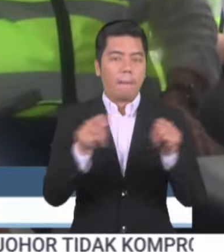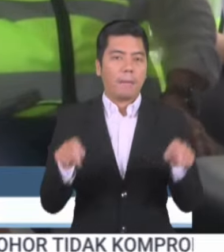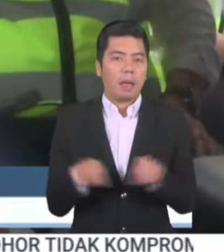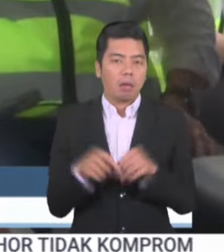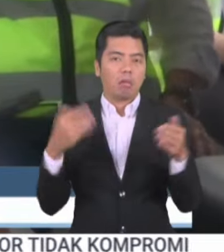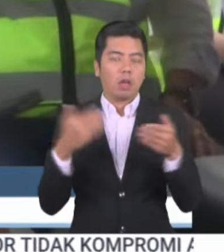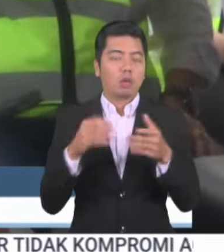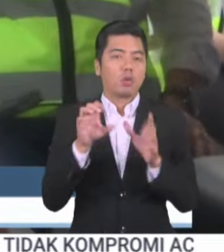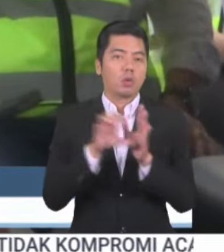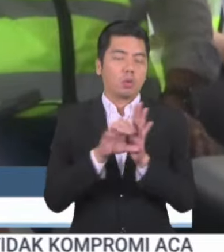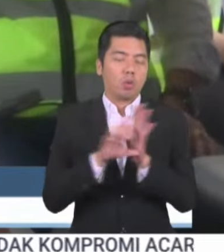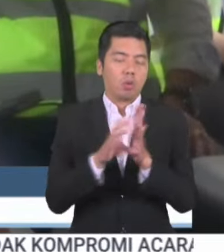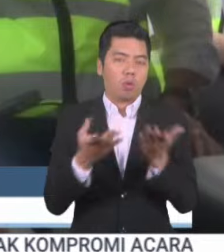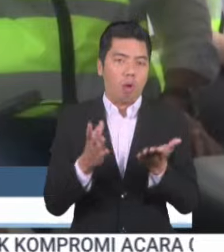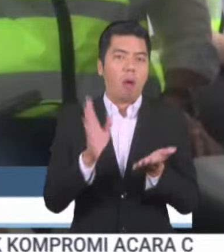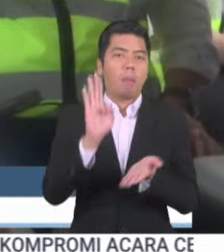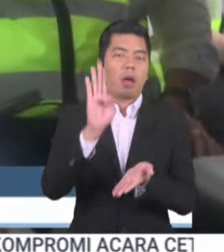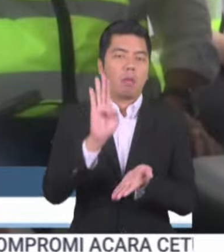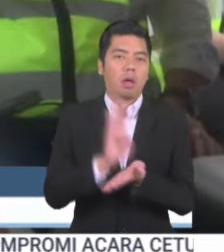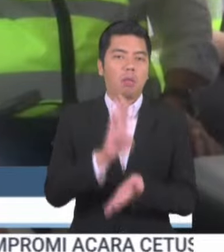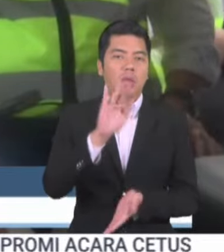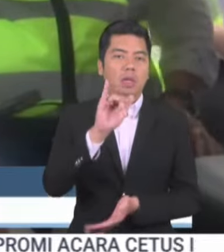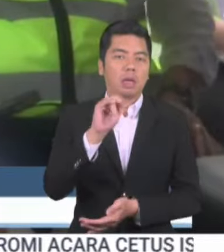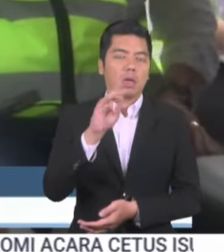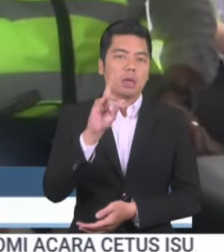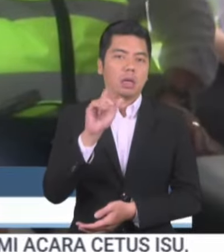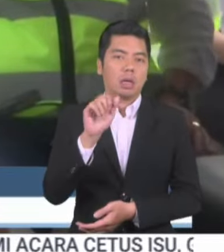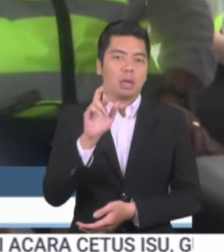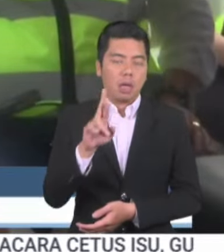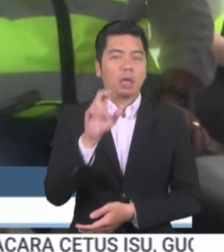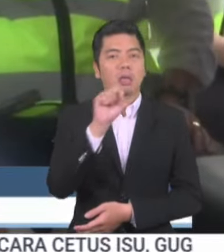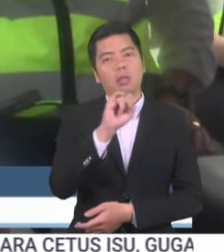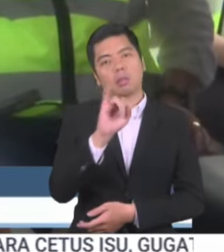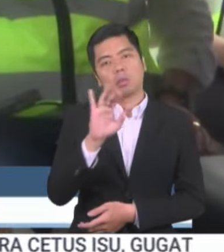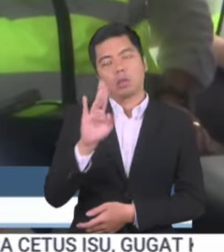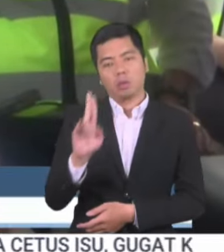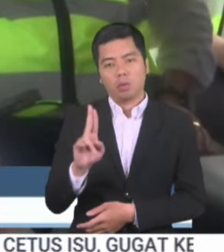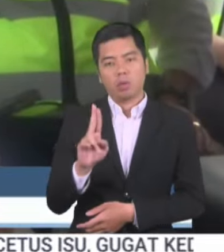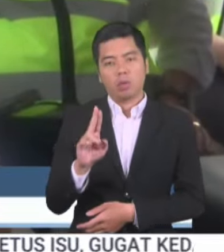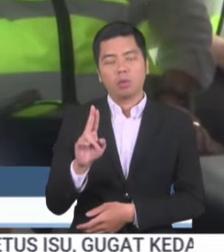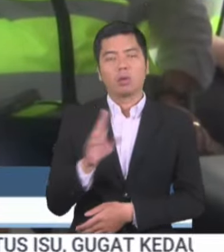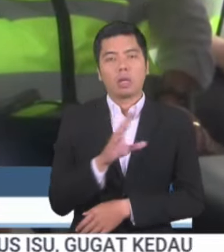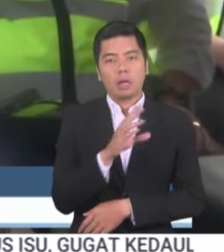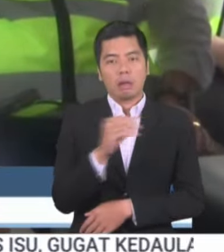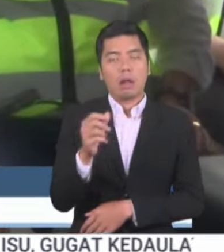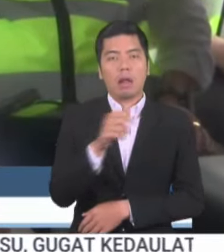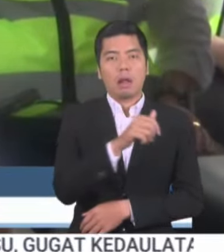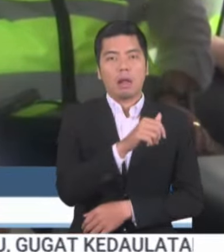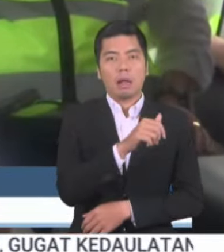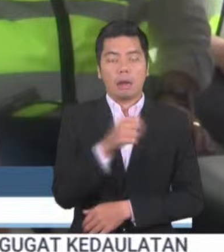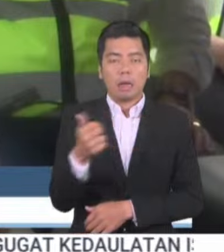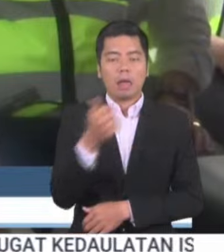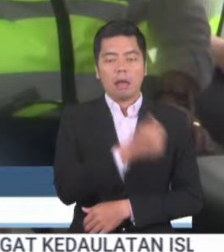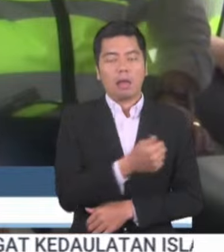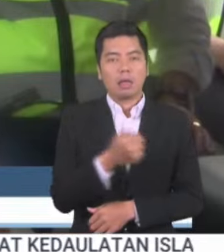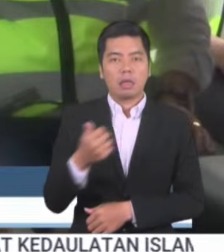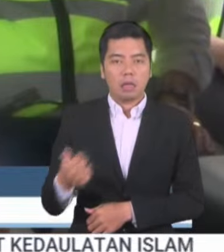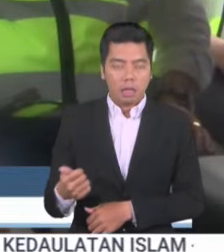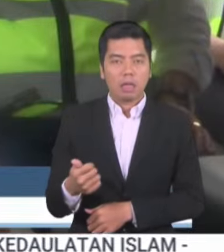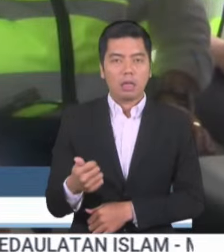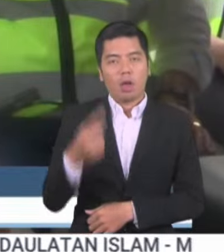pusat bandar Sibu, perkampungan dan juga segala aset-aset yang sama ada komersial,